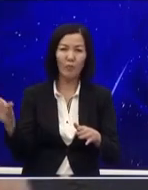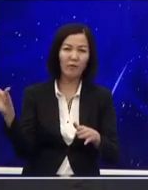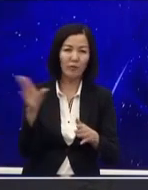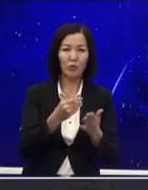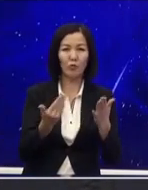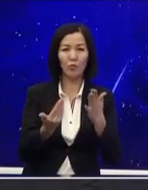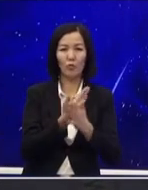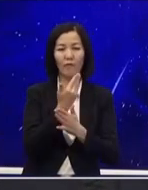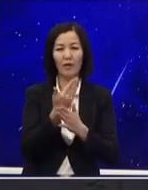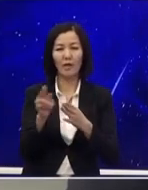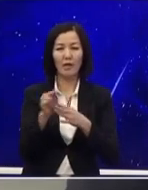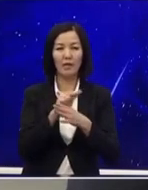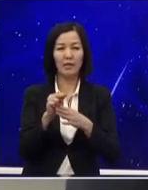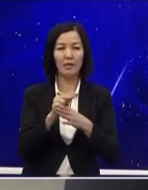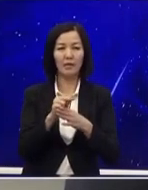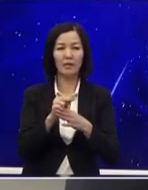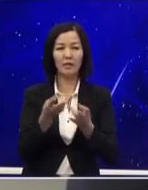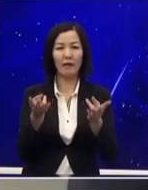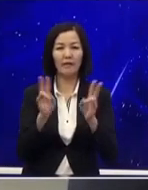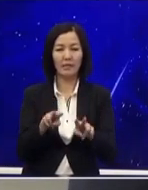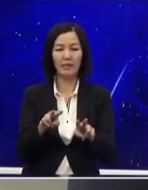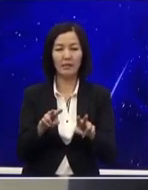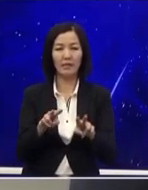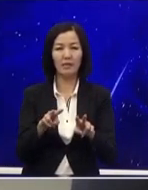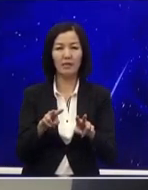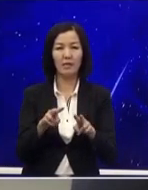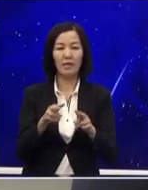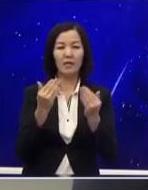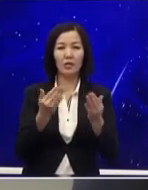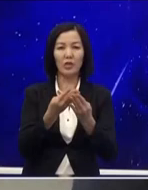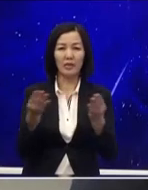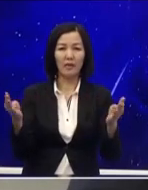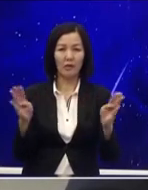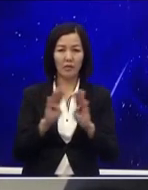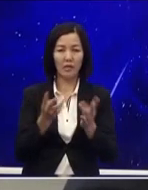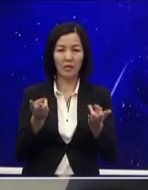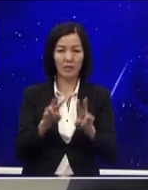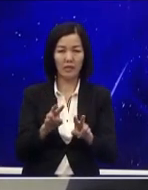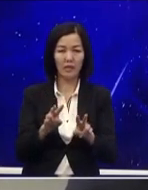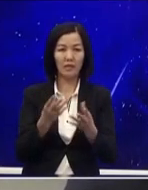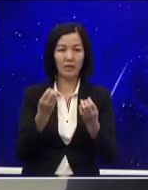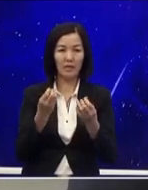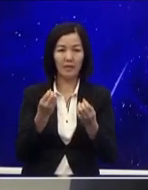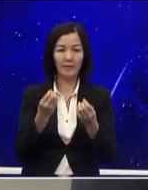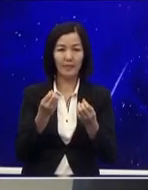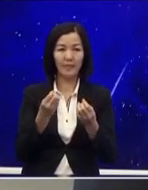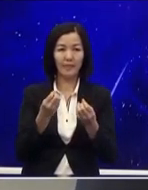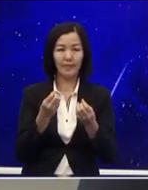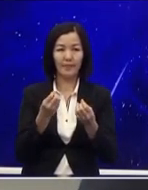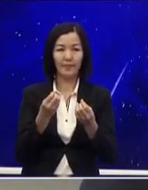и отделочные работы. Из работ только осталось ограждение по периметру и